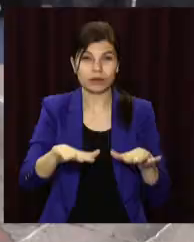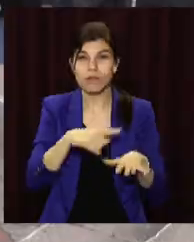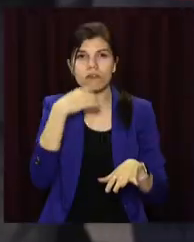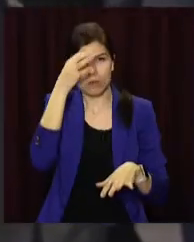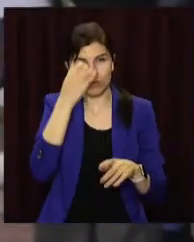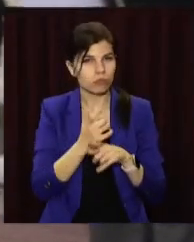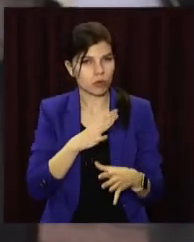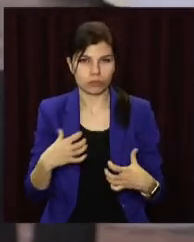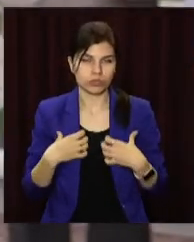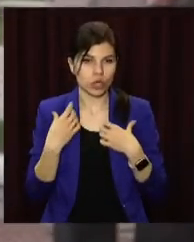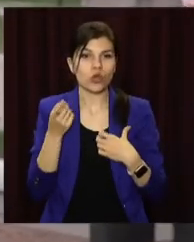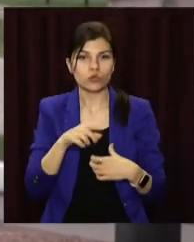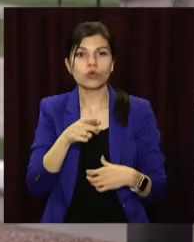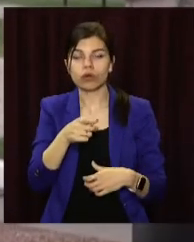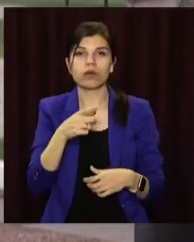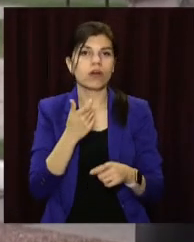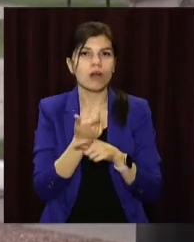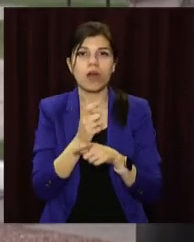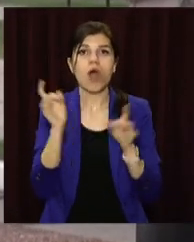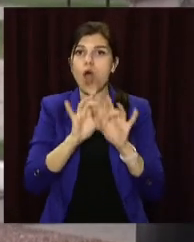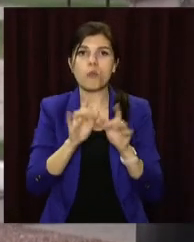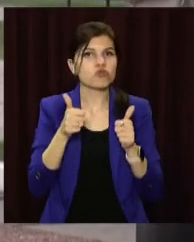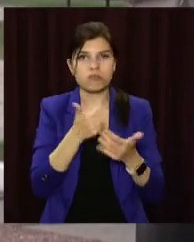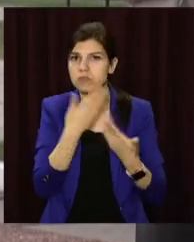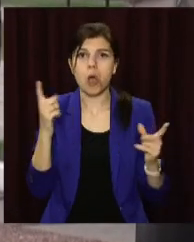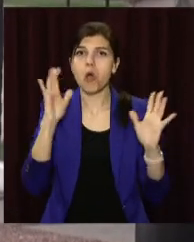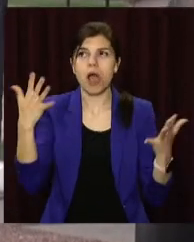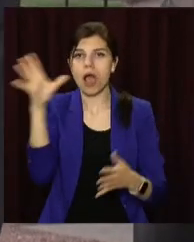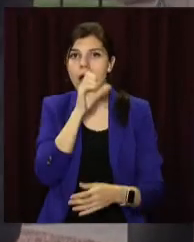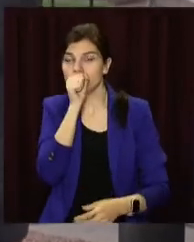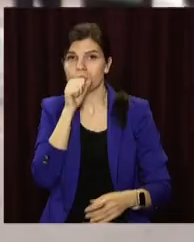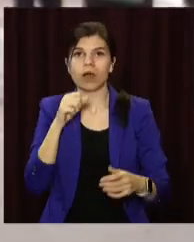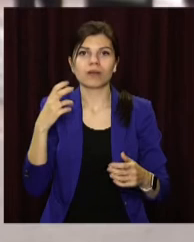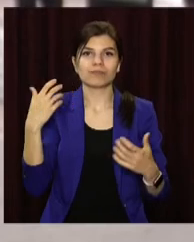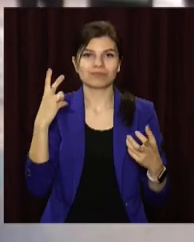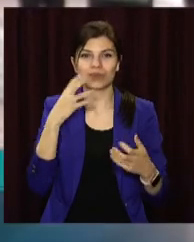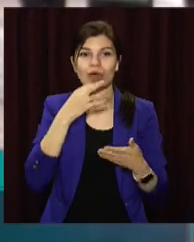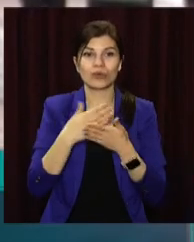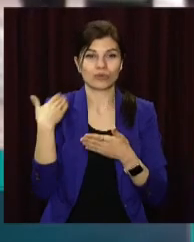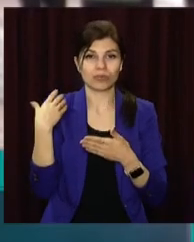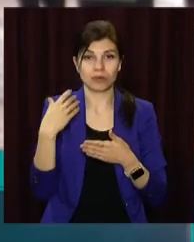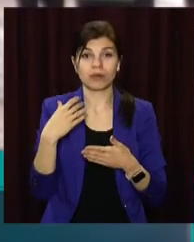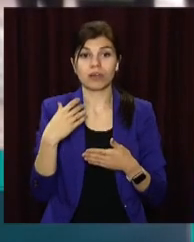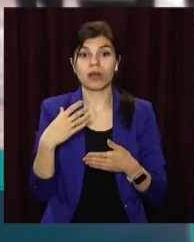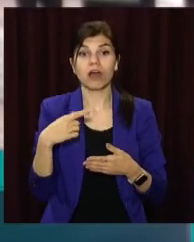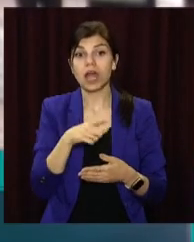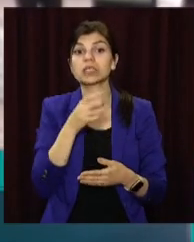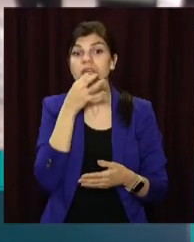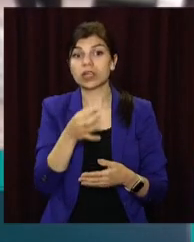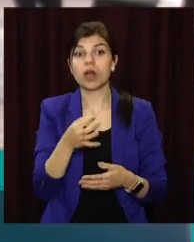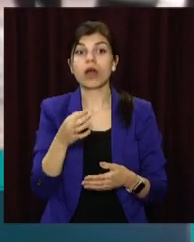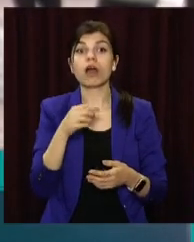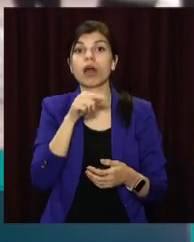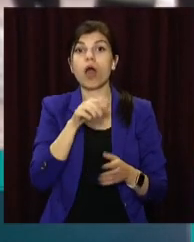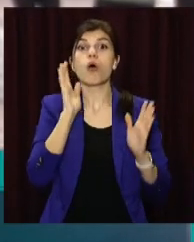Пригадує, було страшно. До того ж, їм не дуже пояснювали, що сталося насправді. Ті, які вже були там, то сказали їм, що буде